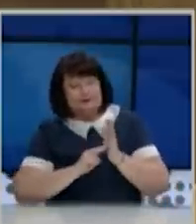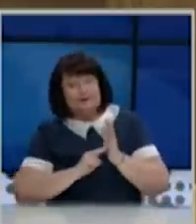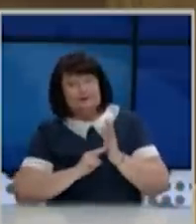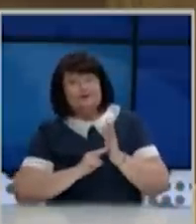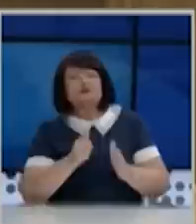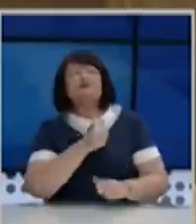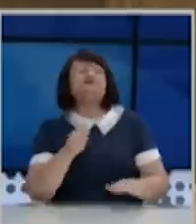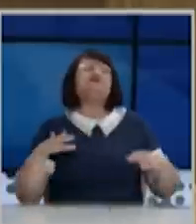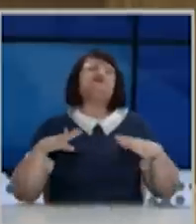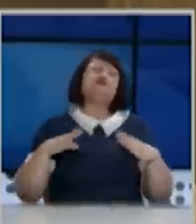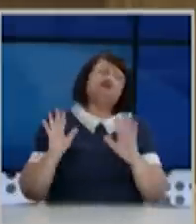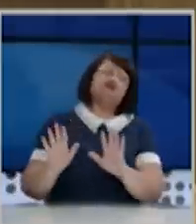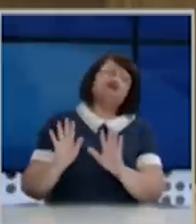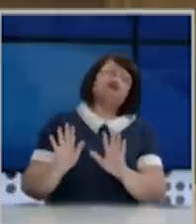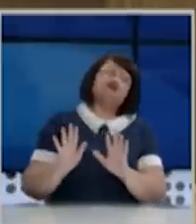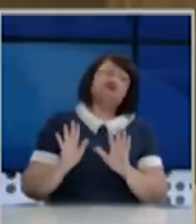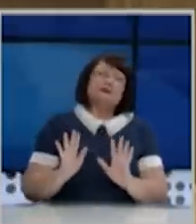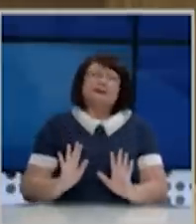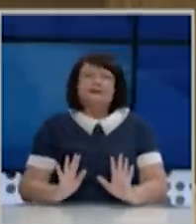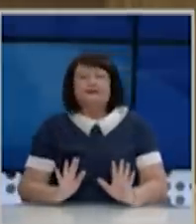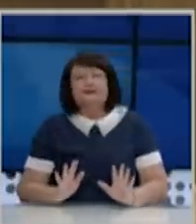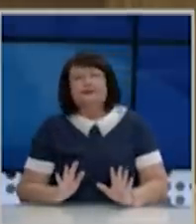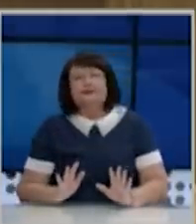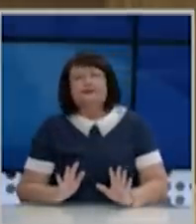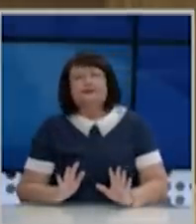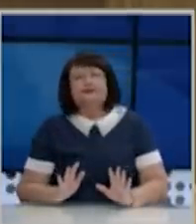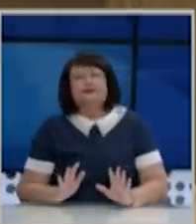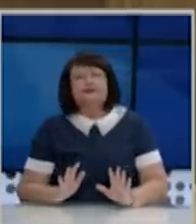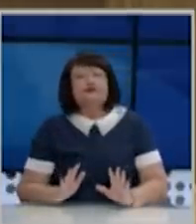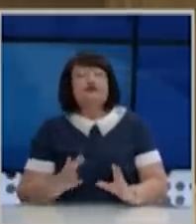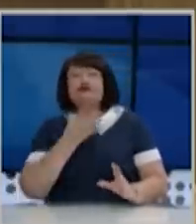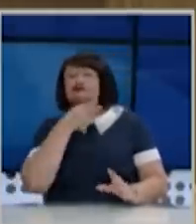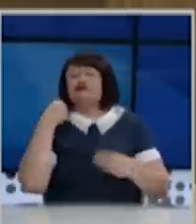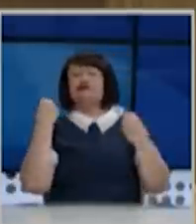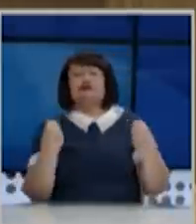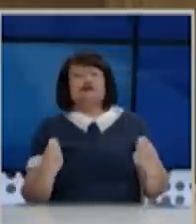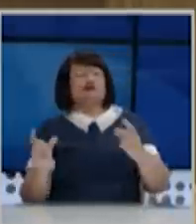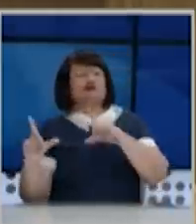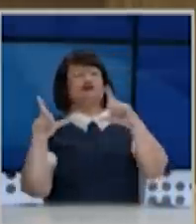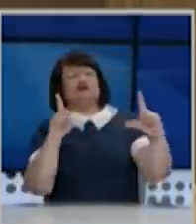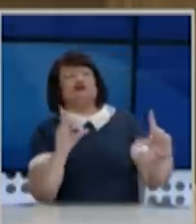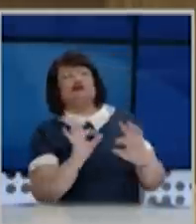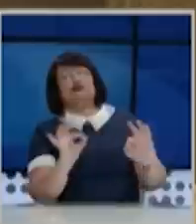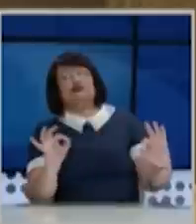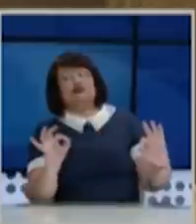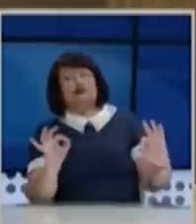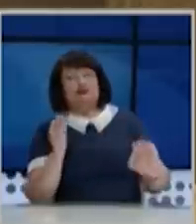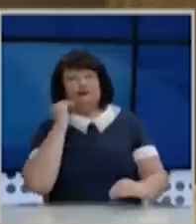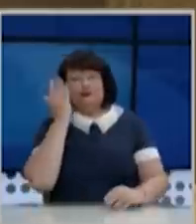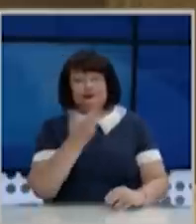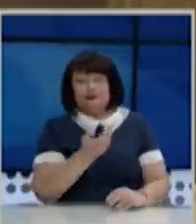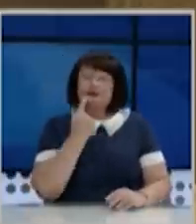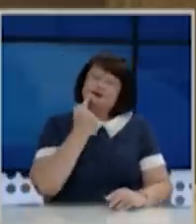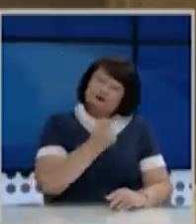Μόνο εφησυχασμός και παρουσίαση μαγικής εικόνας. Όποιος έχει αντίρρηση να